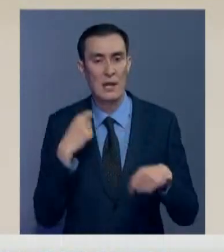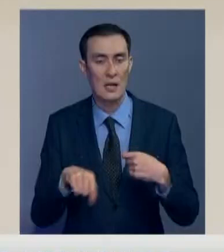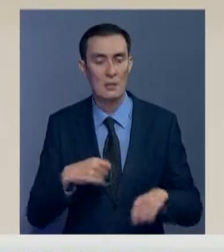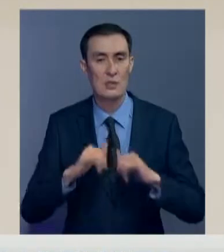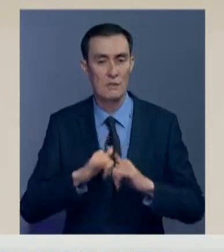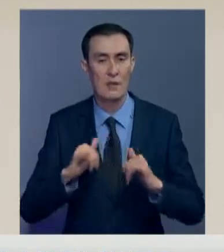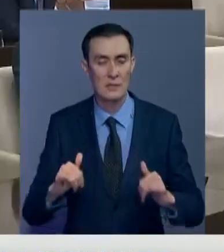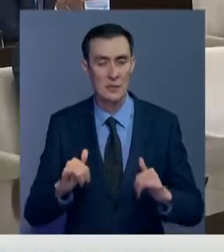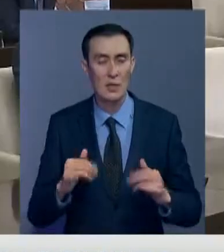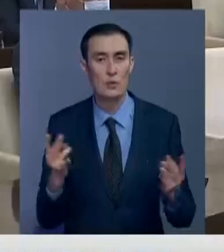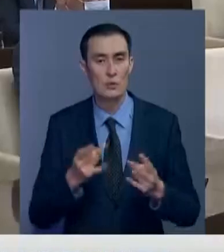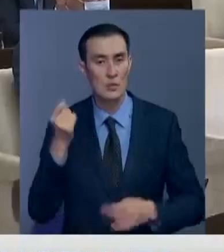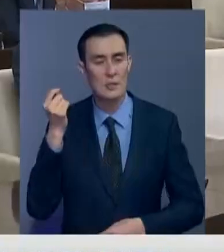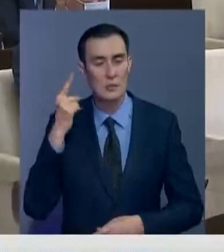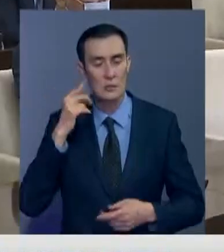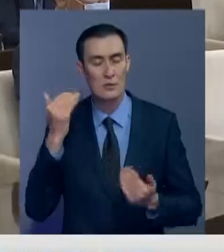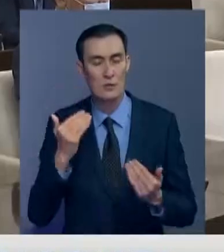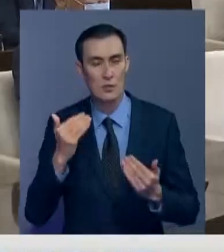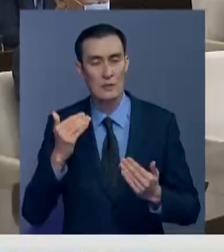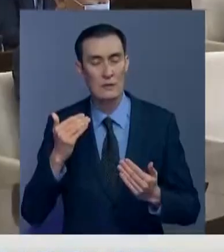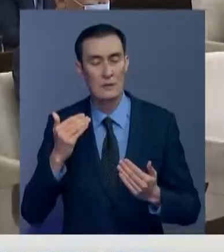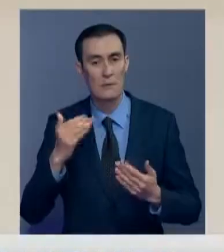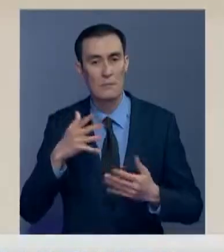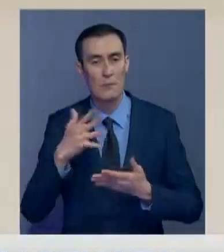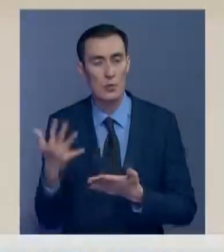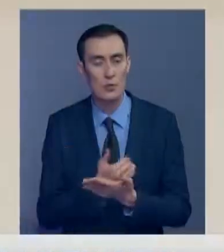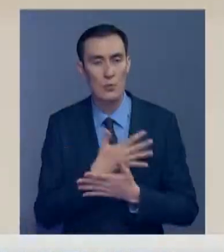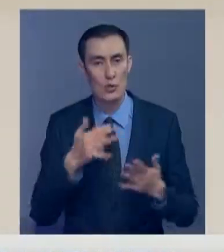экономического развития. Нужно извлечь уроки из сегодняшней ситуации.